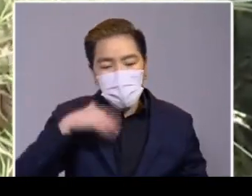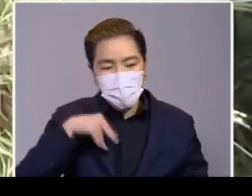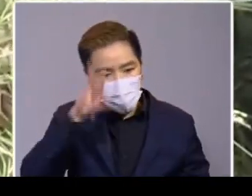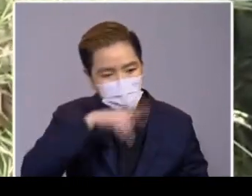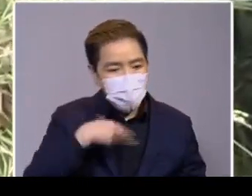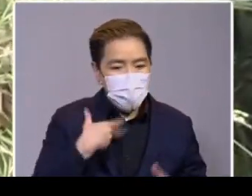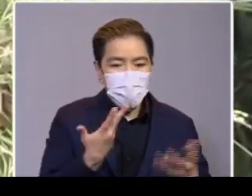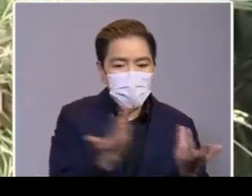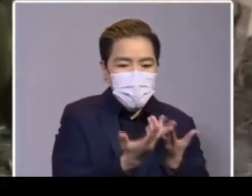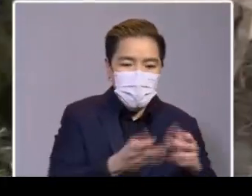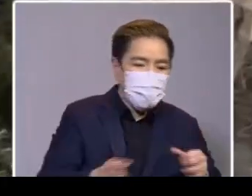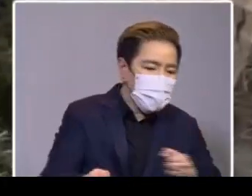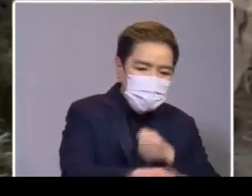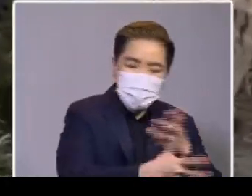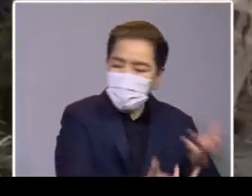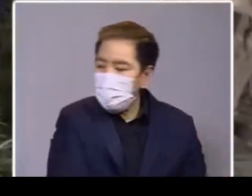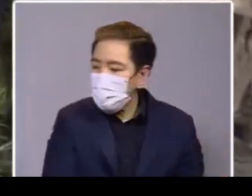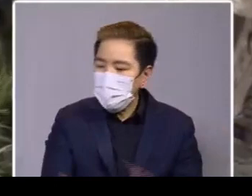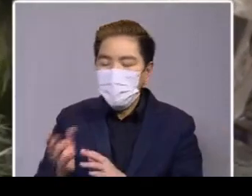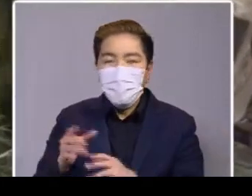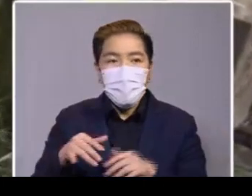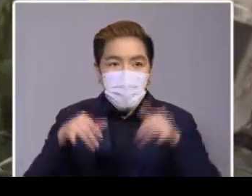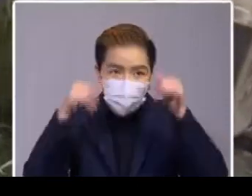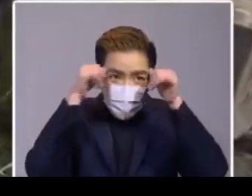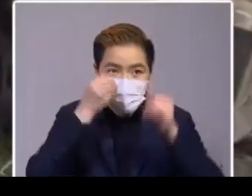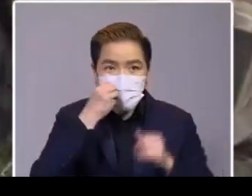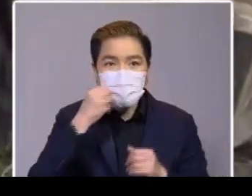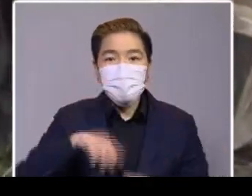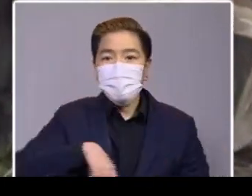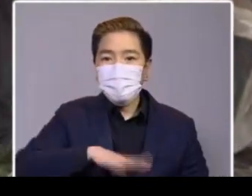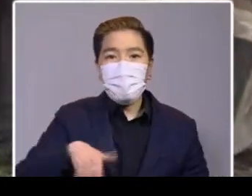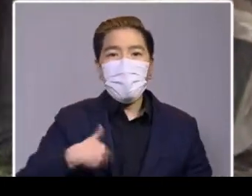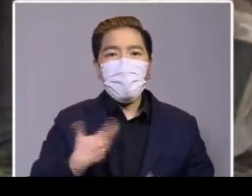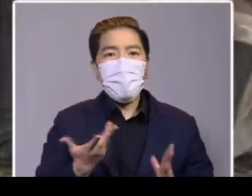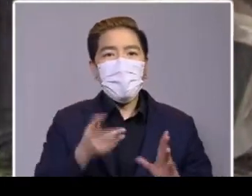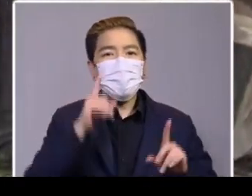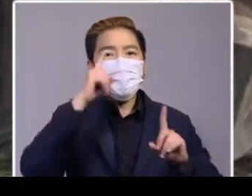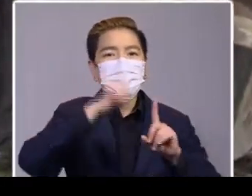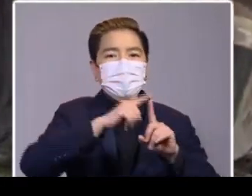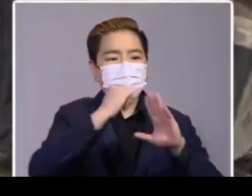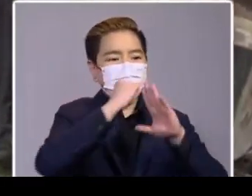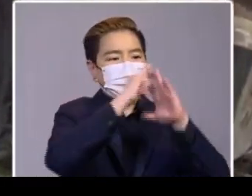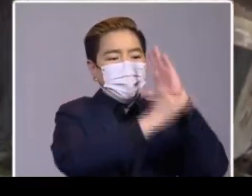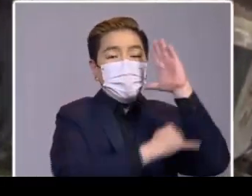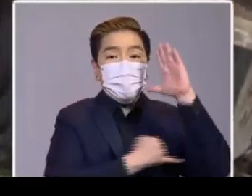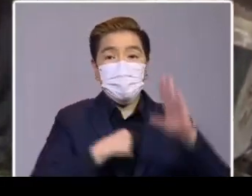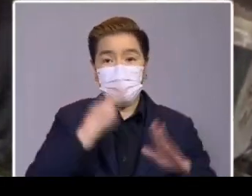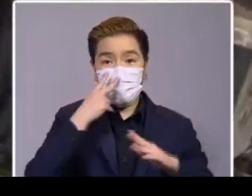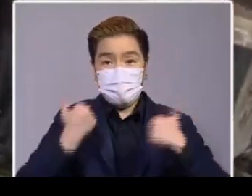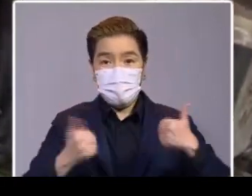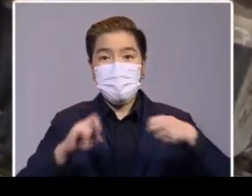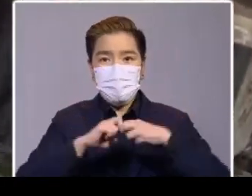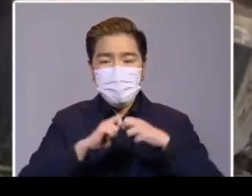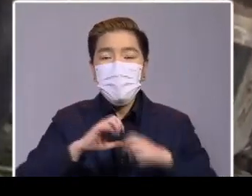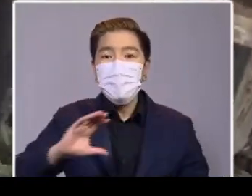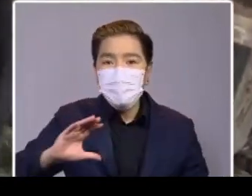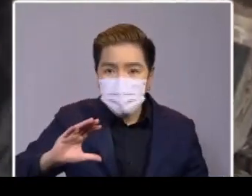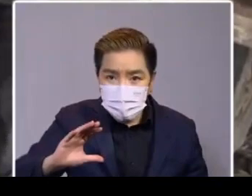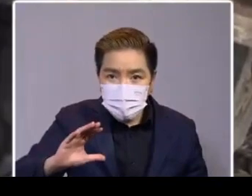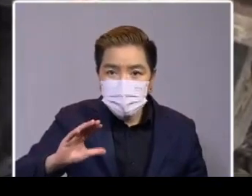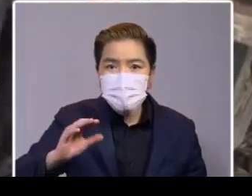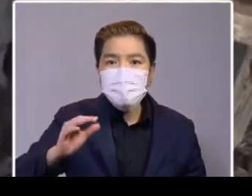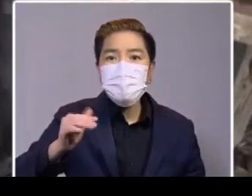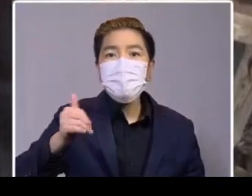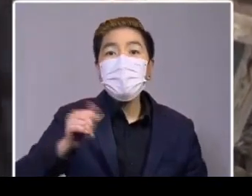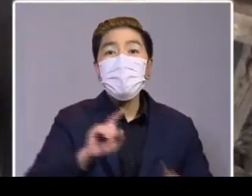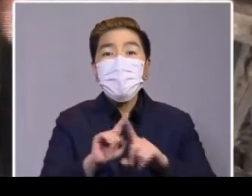ตายต่อไปได้นะฮะอันนี้ก็เป็นความเดือดร้อนของจากหลากหลายพื้นที่นะฮะคือสถานการณ์มันเริ่มดีขึ้นจริงแต่ยังต้อง